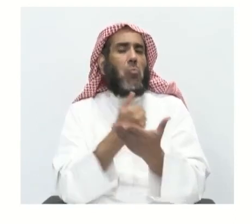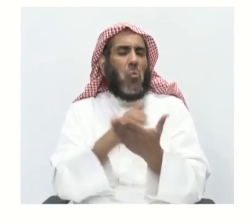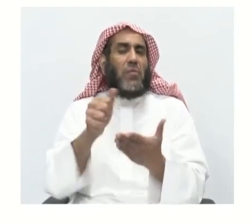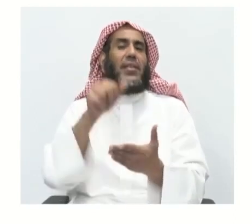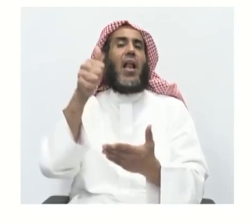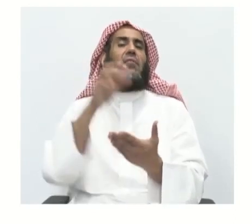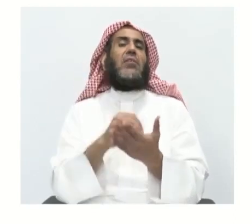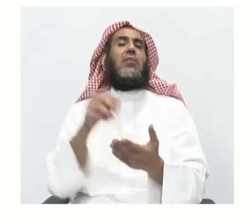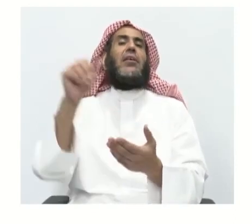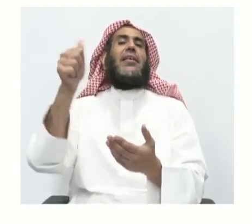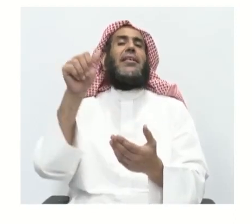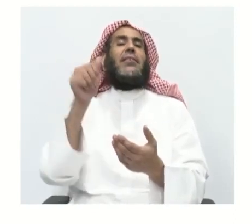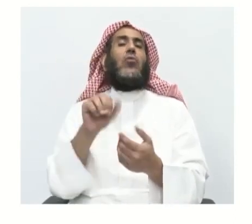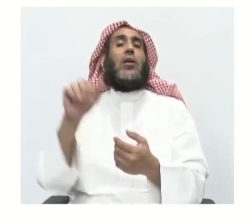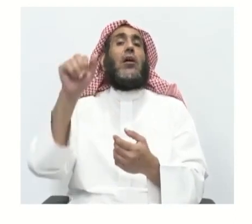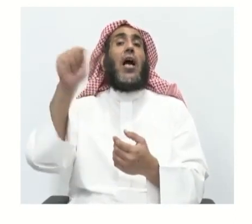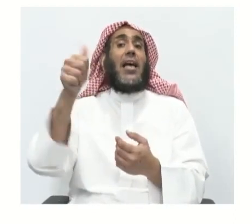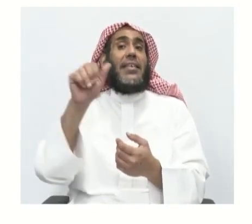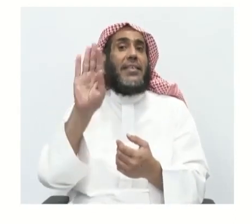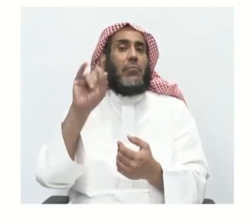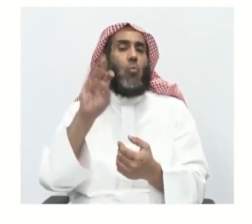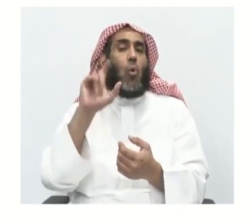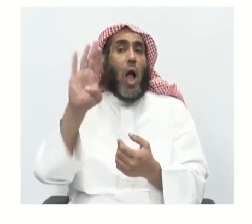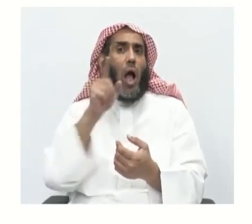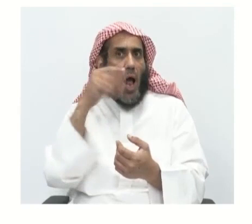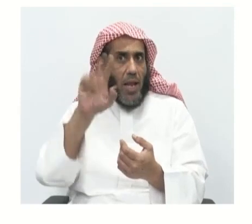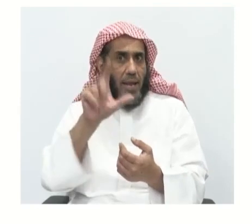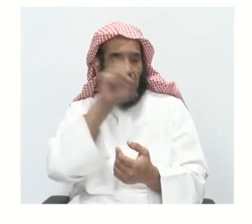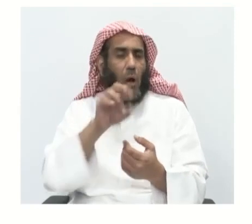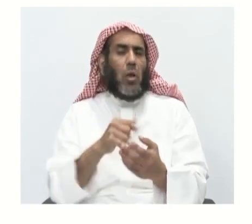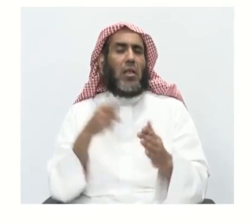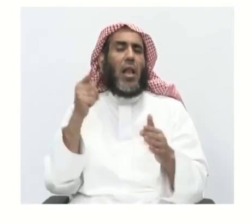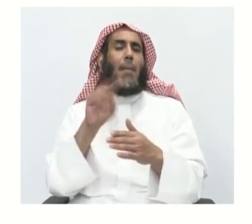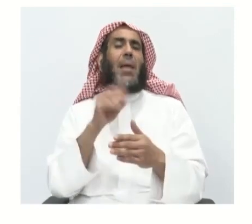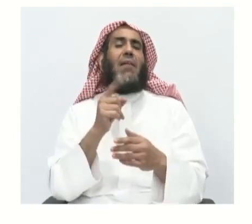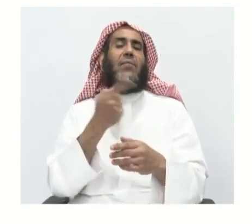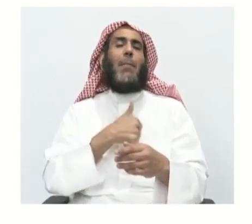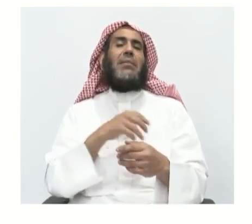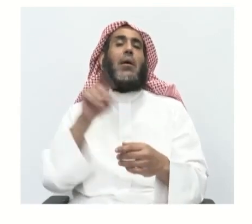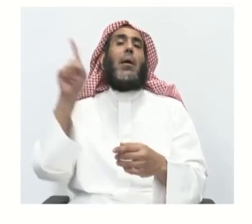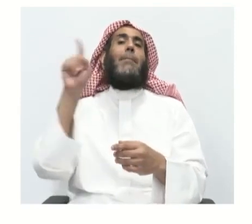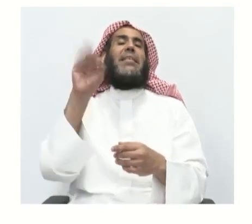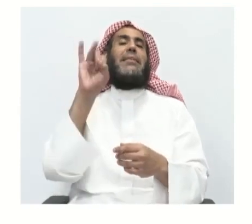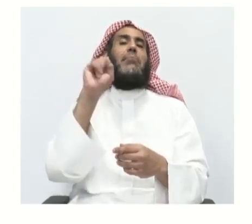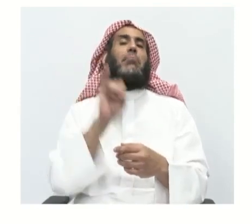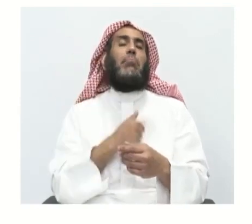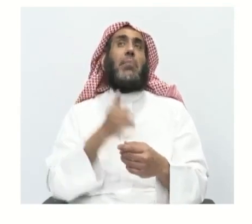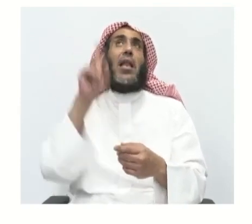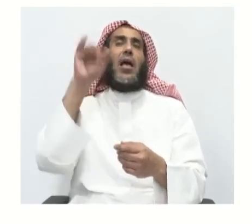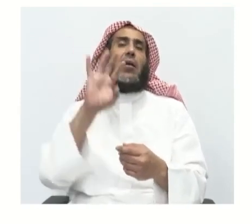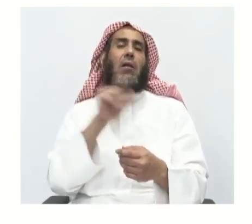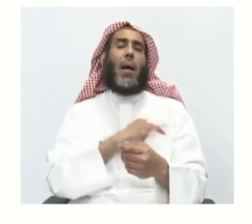هنا الف الوصل او همزه الوصل تقول اسمك علي او دخلت عليها الباء في البسمله مثل بسم الله الرحمن